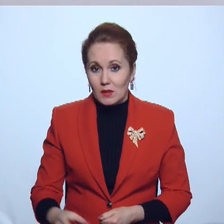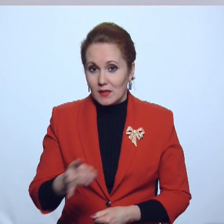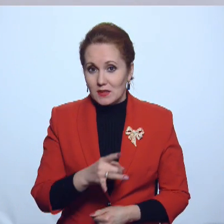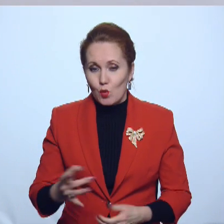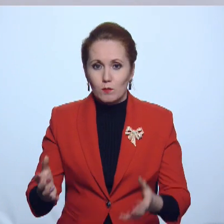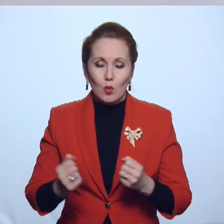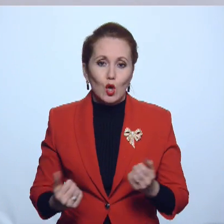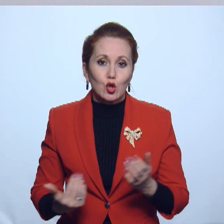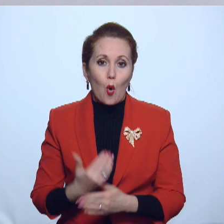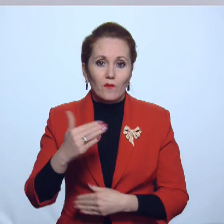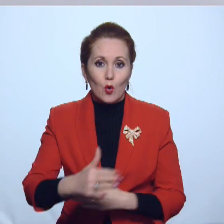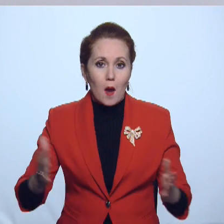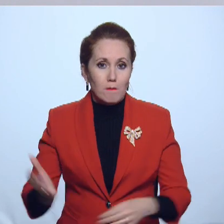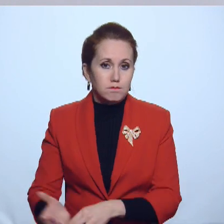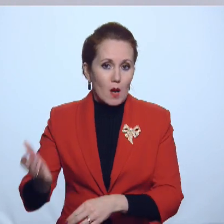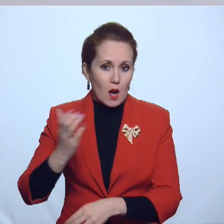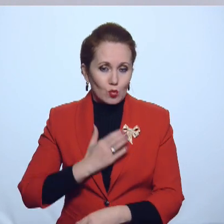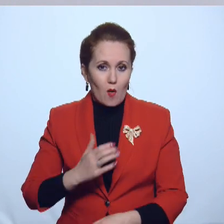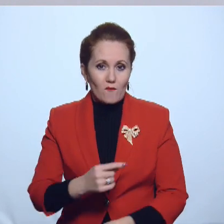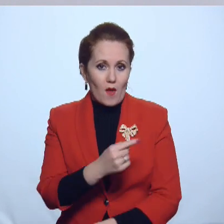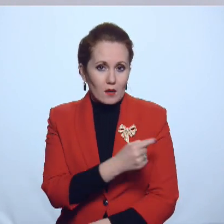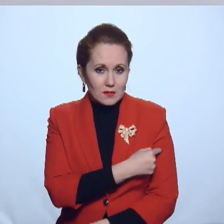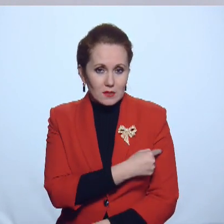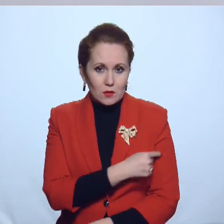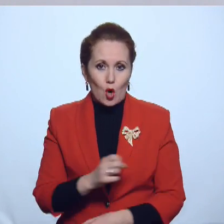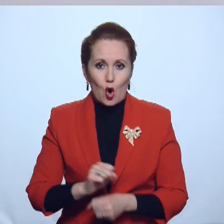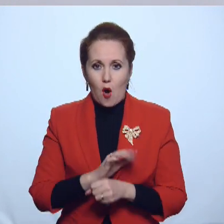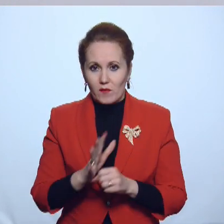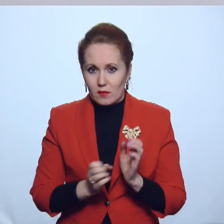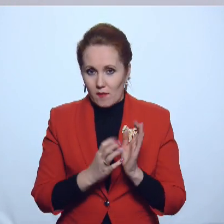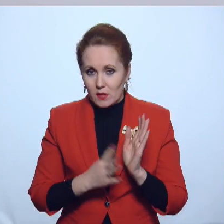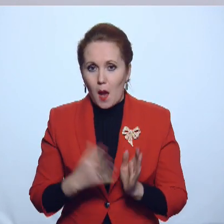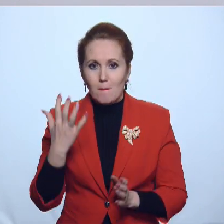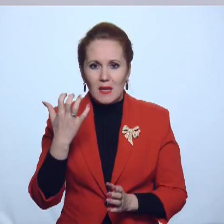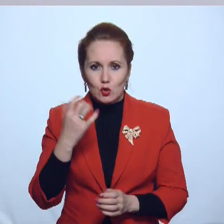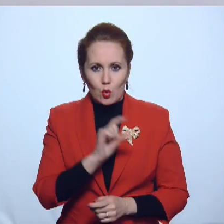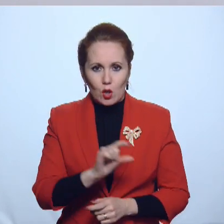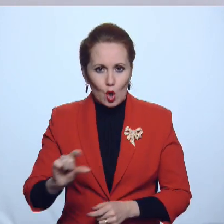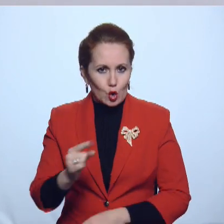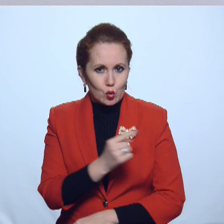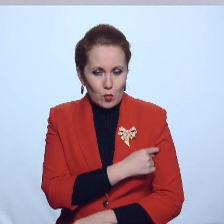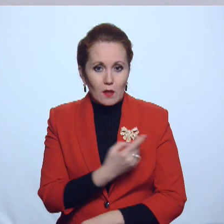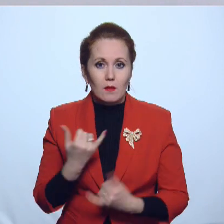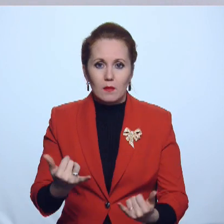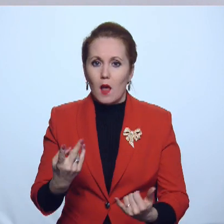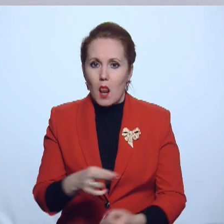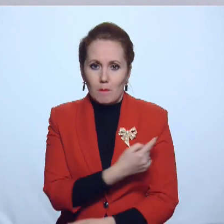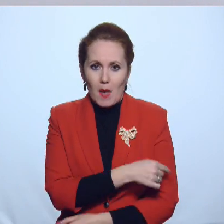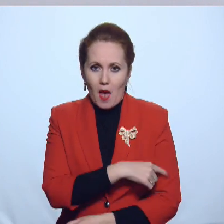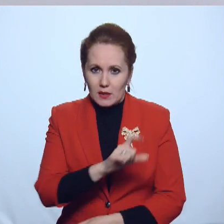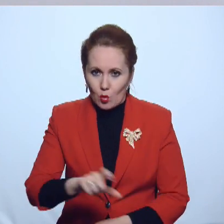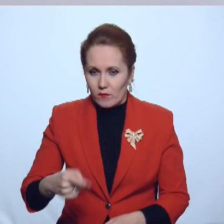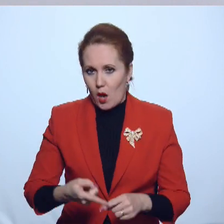Республика получила новую партию вакцины от COVID-19. 500 доз, предназначенные для медиков, которые непосредственно работают с